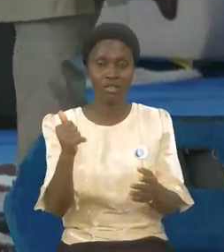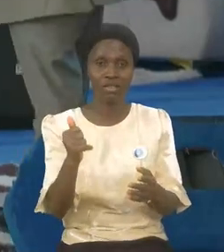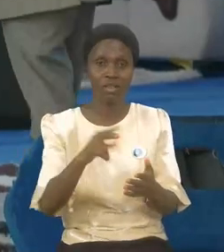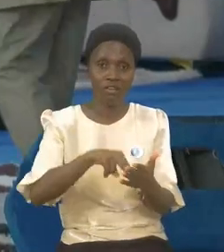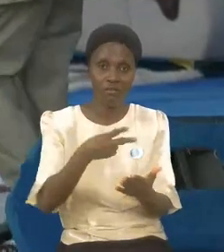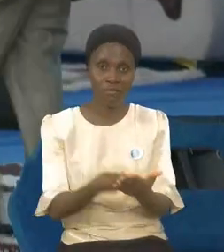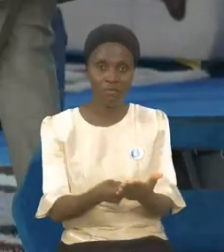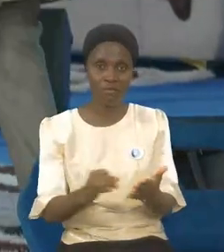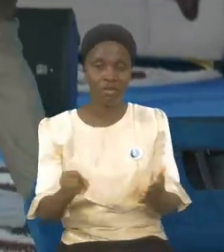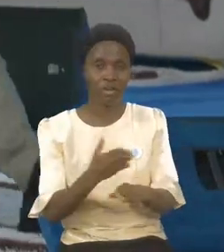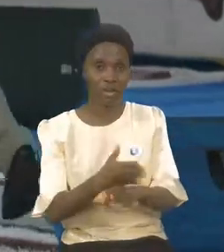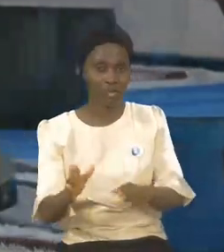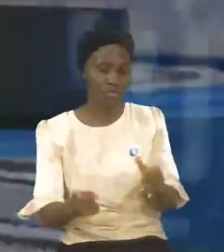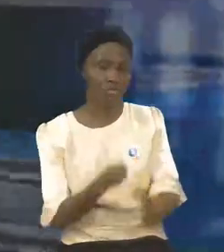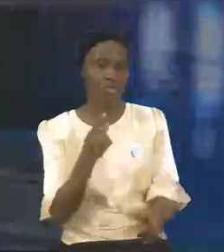viendra